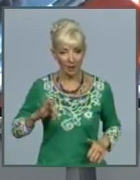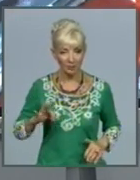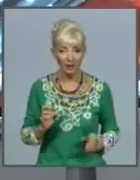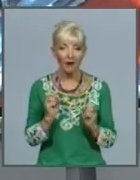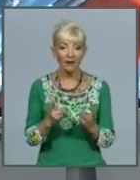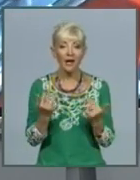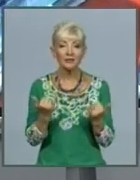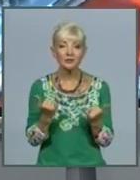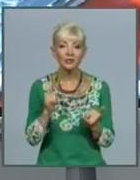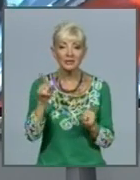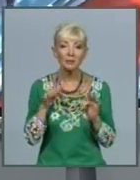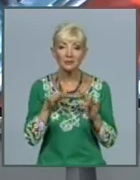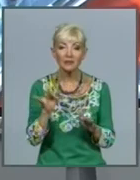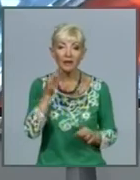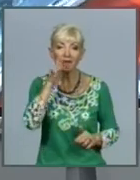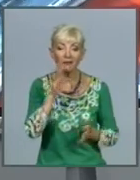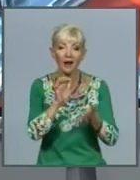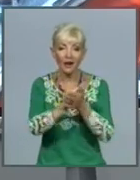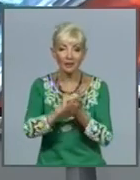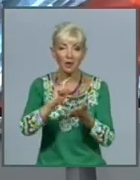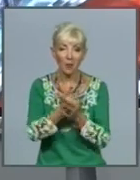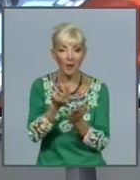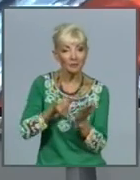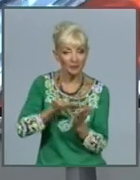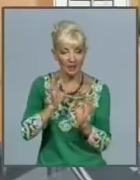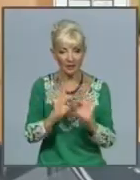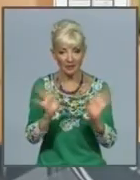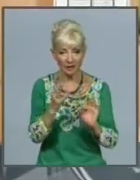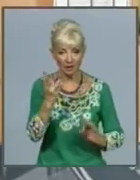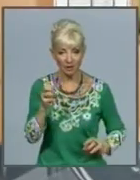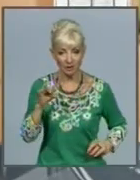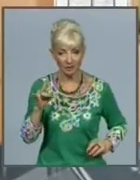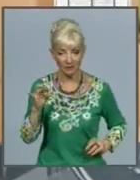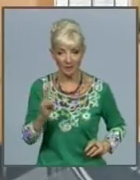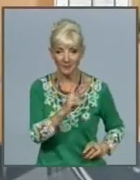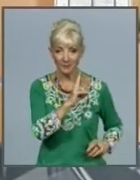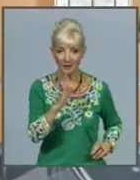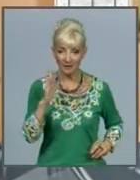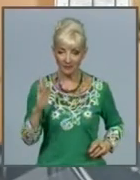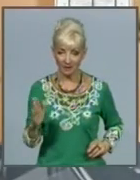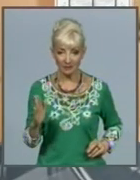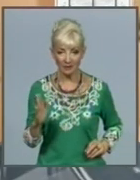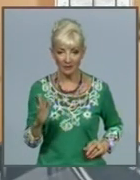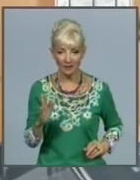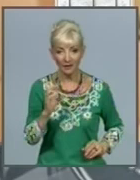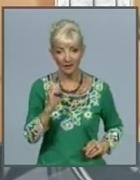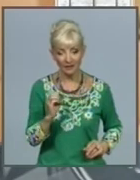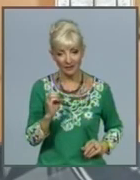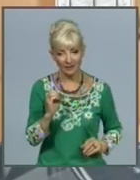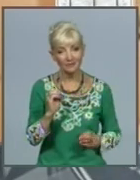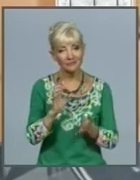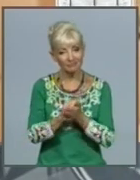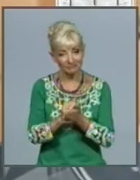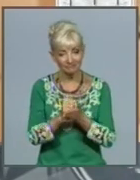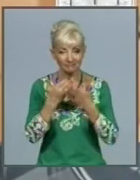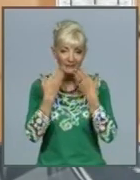справи і коли оренда знову подорожчає, розповість Яна Щетиніна. Квартири є, а от знімати нема кому. Ринок